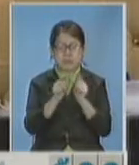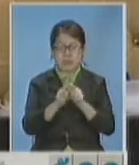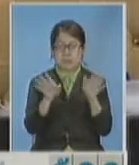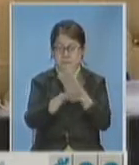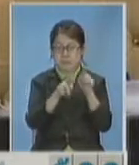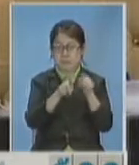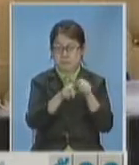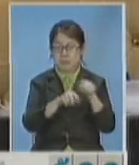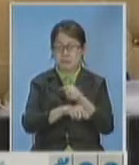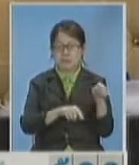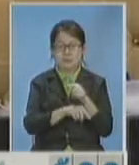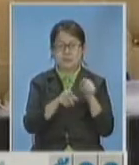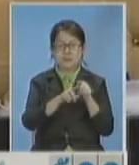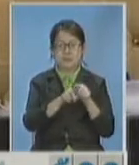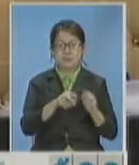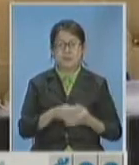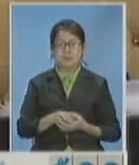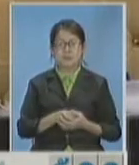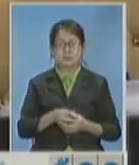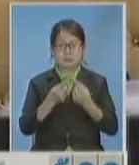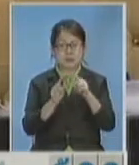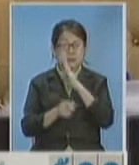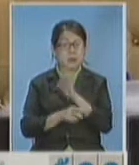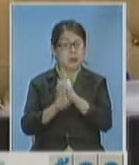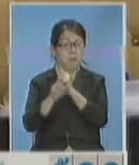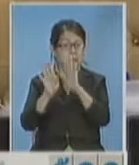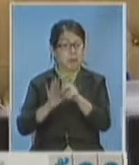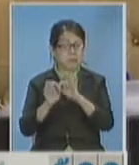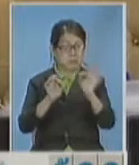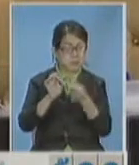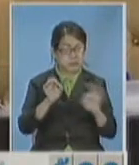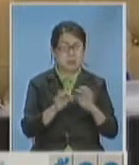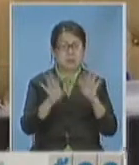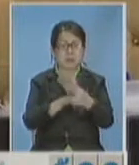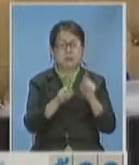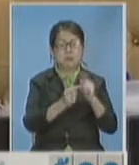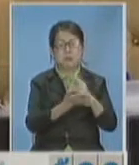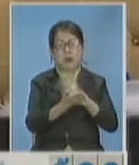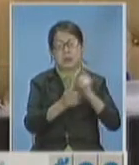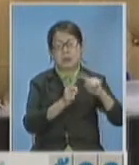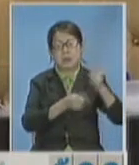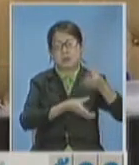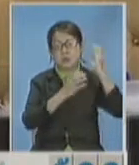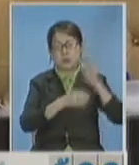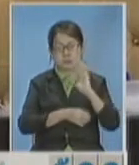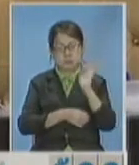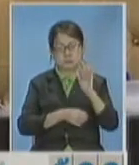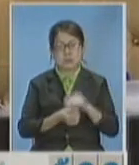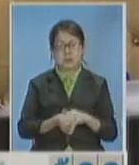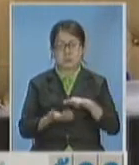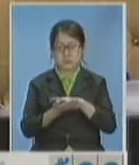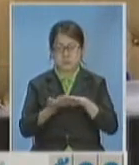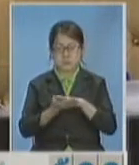ายในลักษณะอย่างนั้นนะครับไม่งั้นมันก็จะเข้ารูปแบบของการอภิปรายในวาระหนึ่งงั้นขอความกรุณานะ